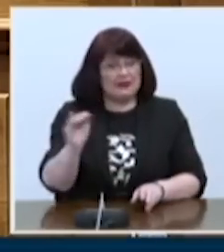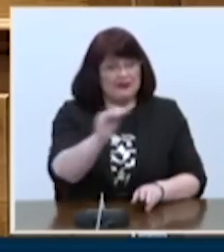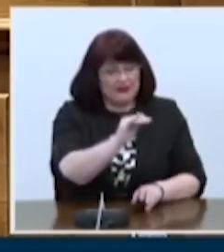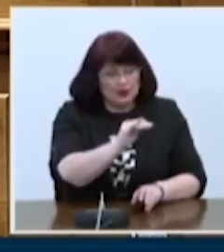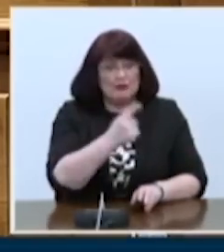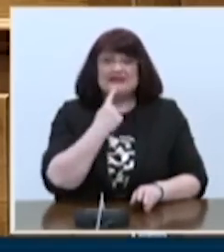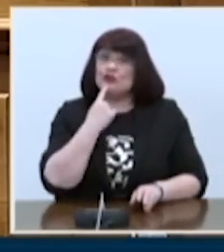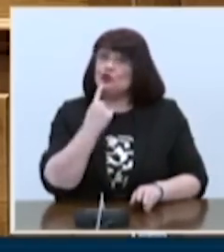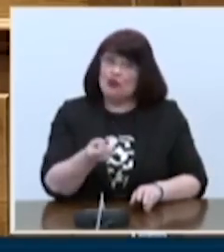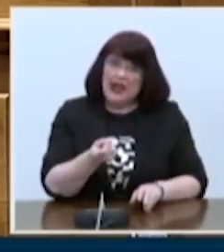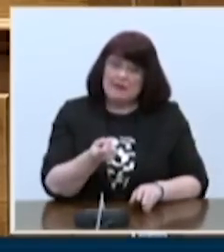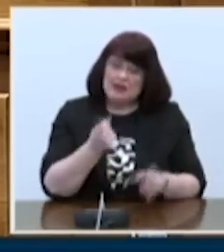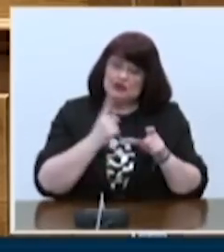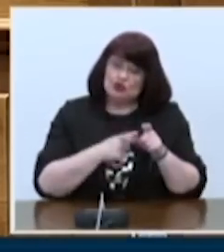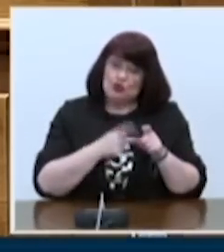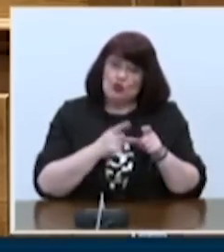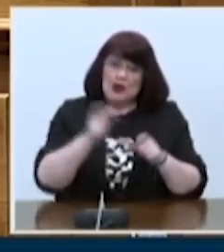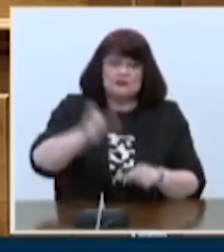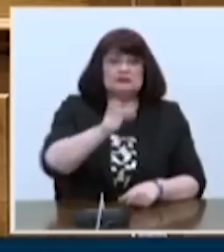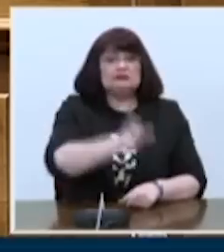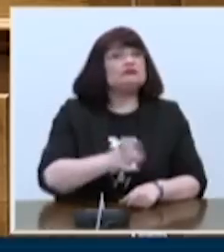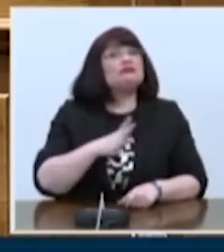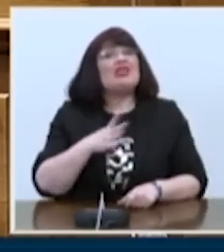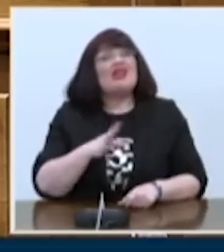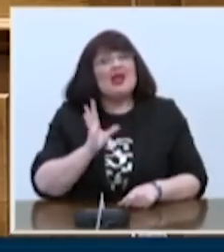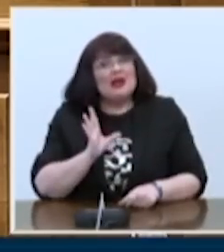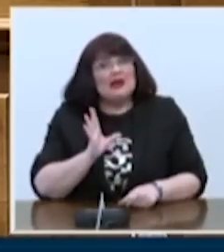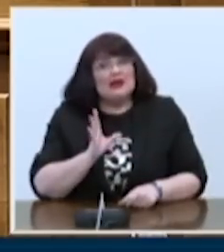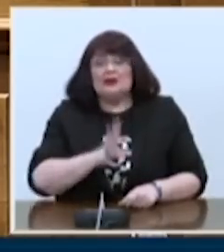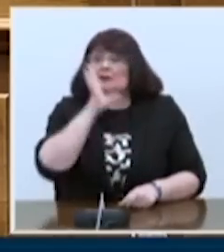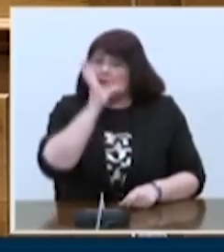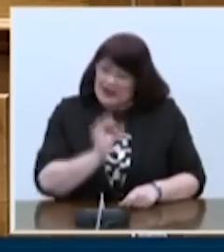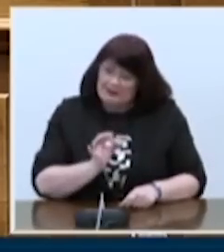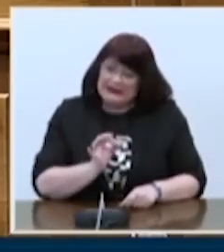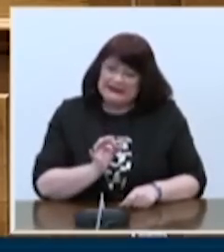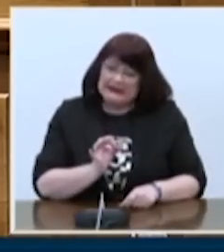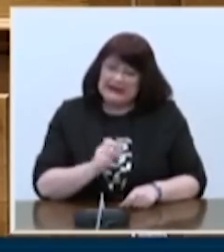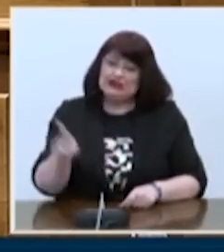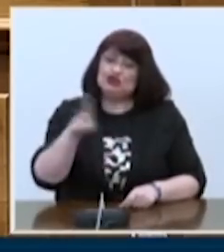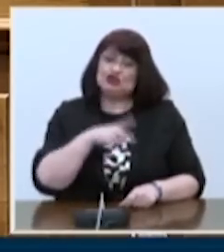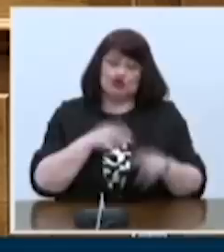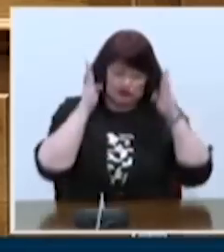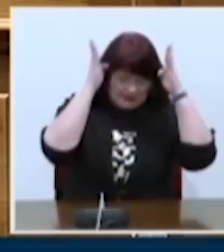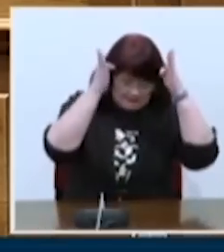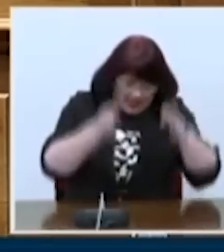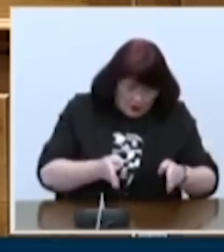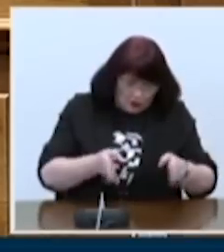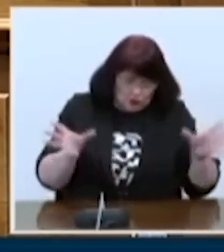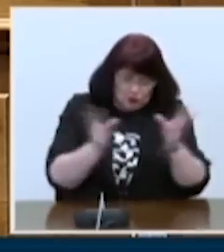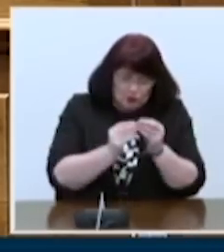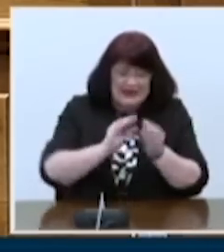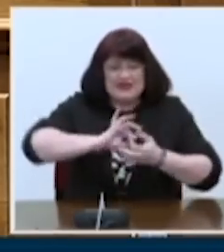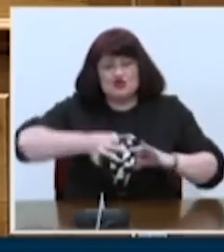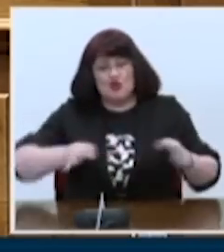λέμε, όποιος θέλει να βρίσκεται πραγματικά στη σωστή πλευρά της ιστορίας, στην πλευρά